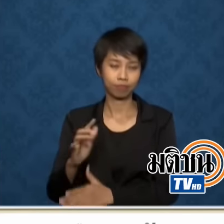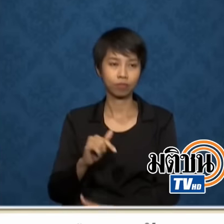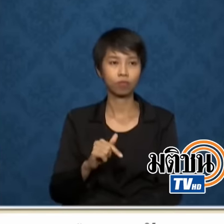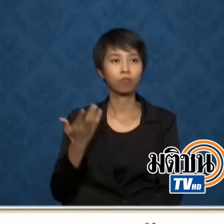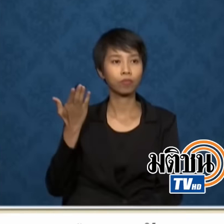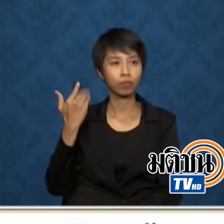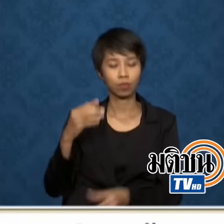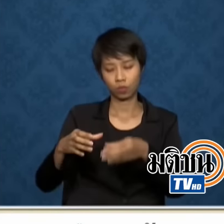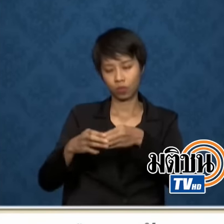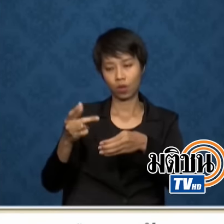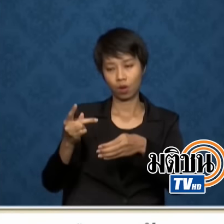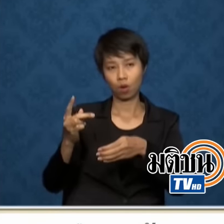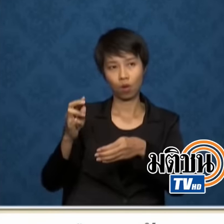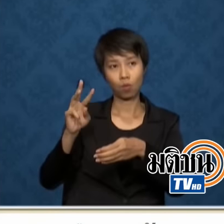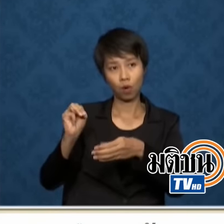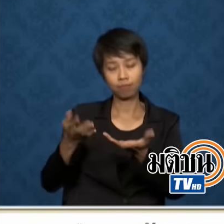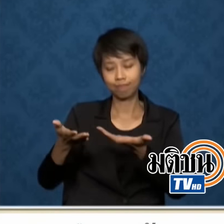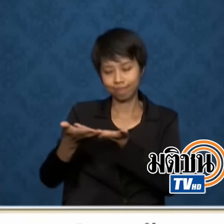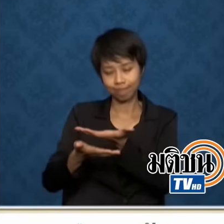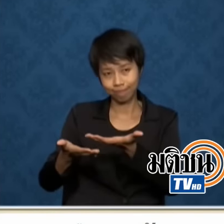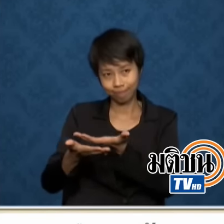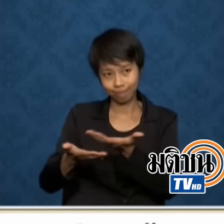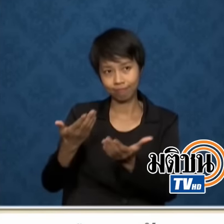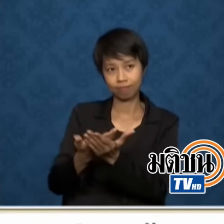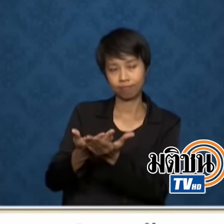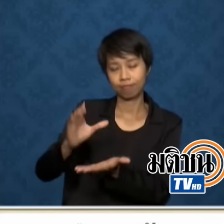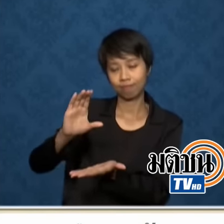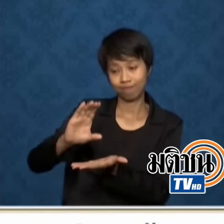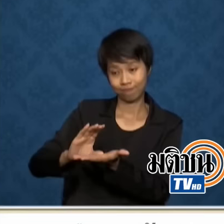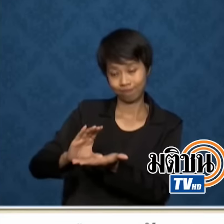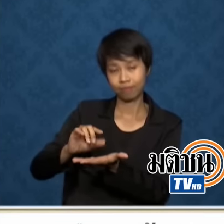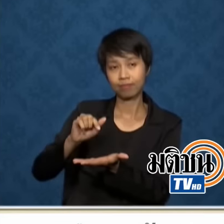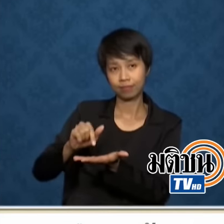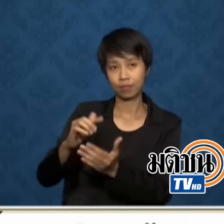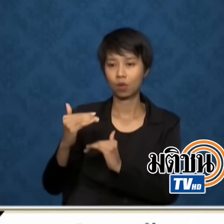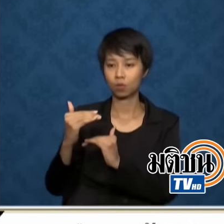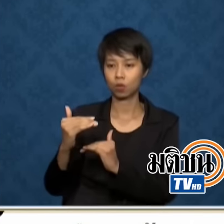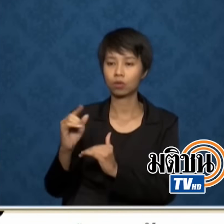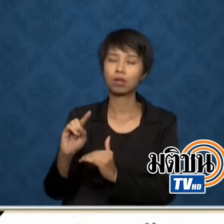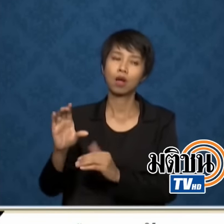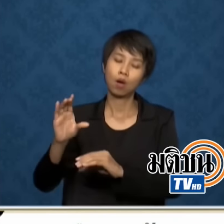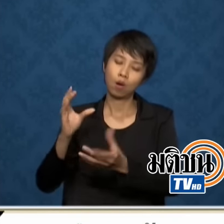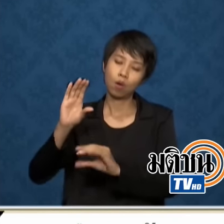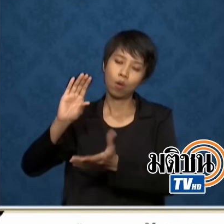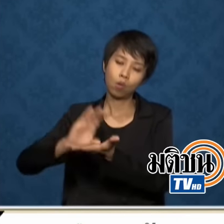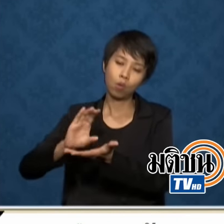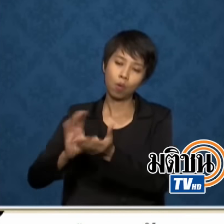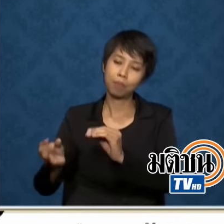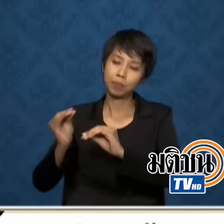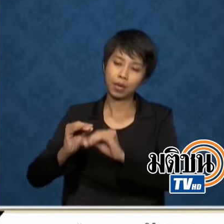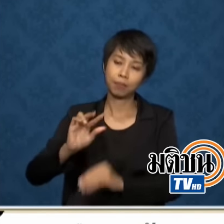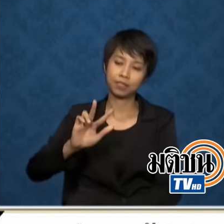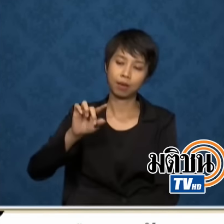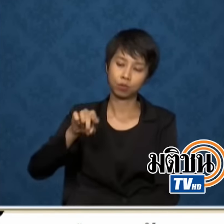มื่อวานนี้ครม.ค่ะได้มีการทบทวนกรอบการคลังระยะปานกลางนะคะเพื่อโดยให้เพิ่มงบปี68เป็น 3.75